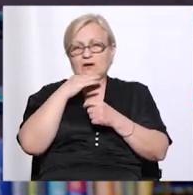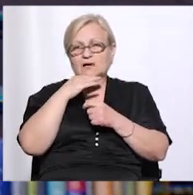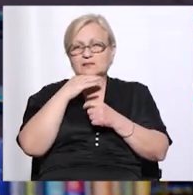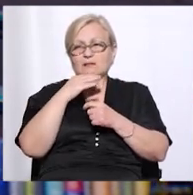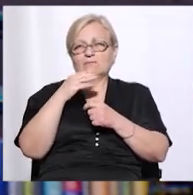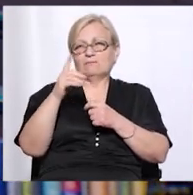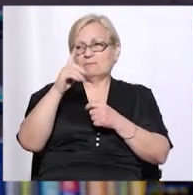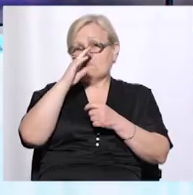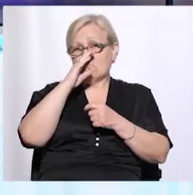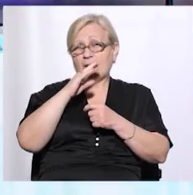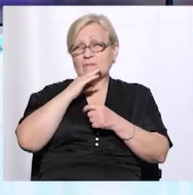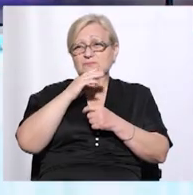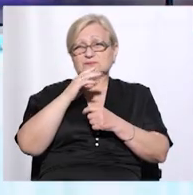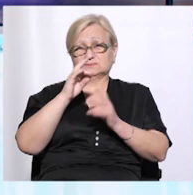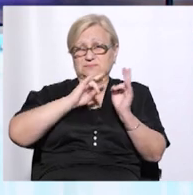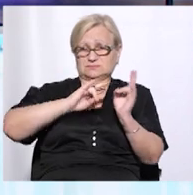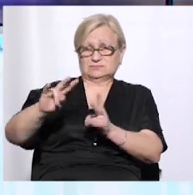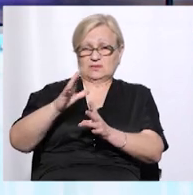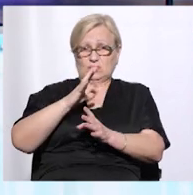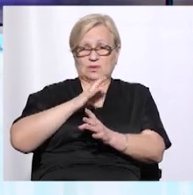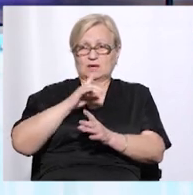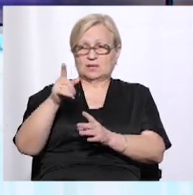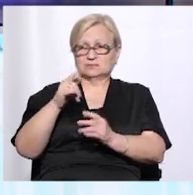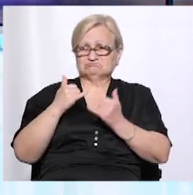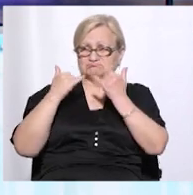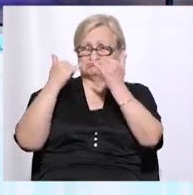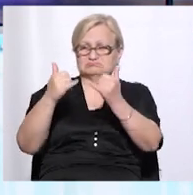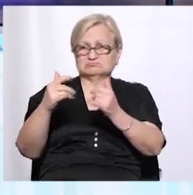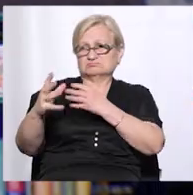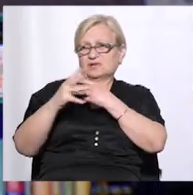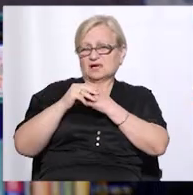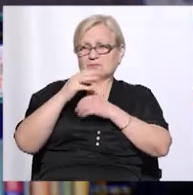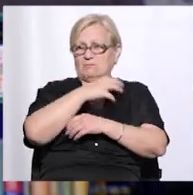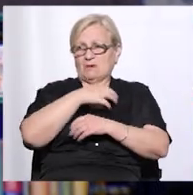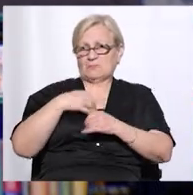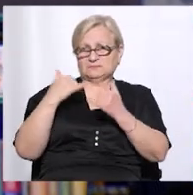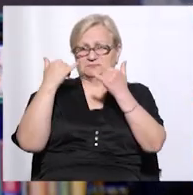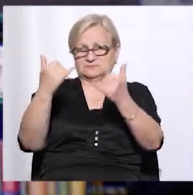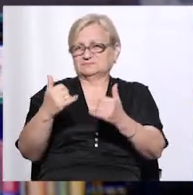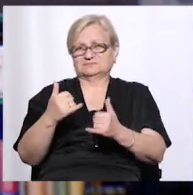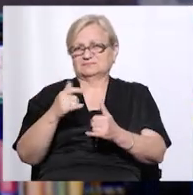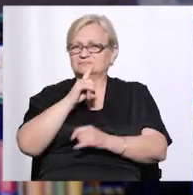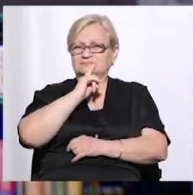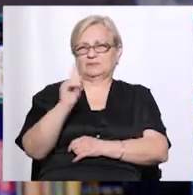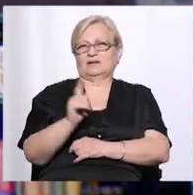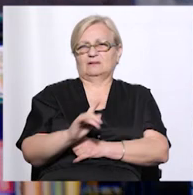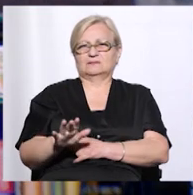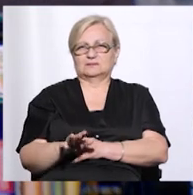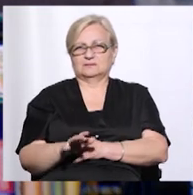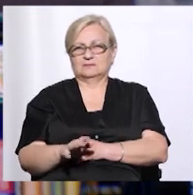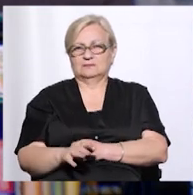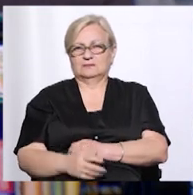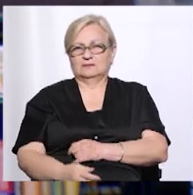არ გაიყოფს მამის თვალებდამთხრელთან და ის საოცარი დიალოგები, რომელიც აქვს მეფე გიორგისთან, და სხვათა